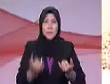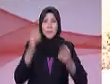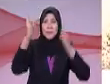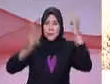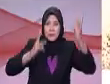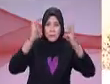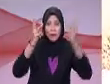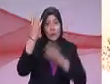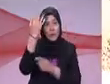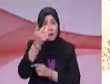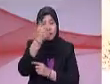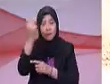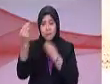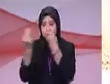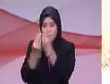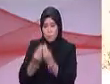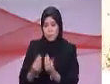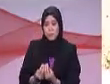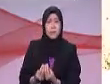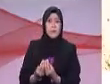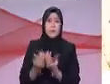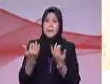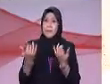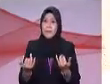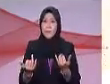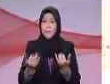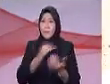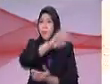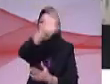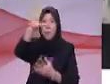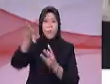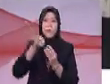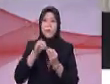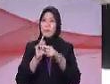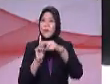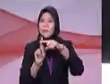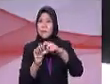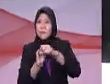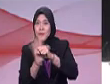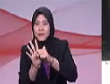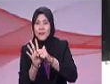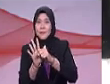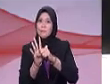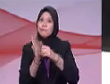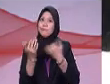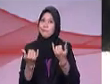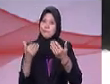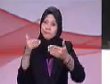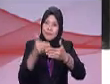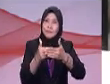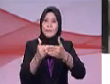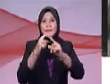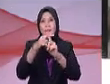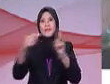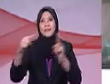apabila statistik terbaru menunjukkan jumlah keseluruhan kes positif hampir mencecah setengah